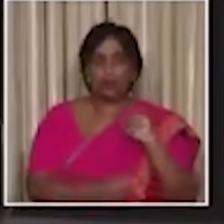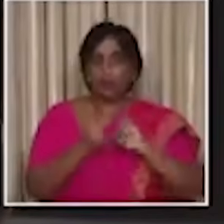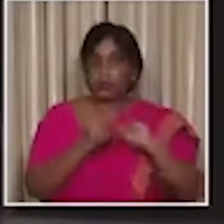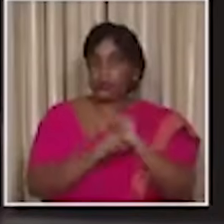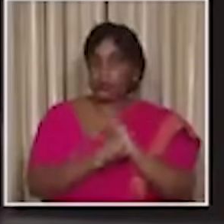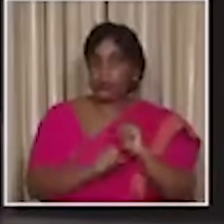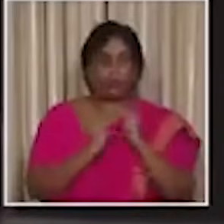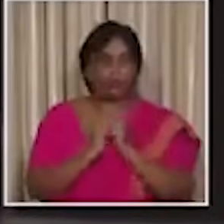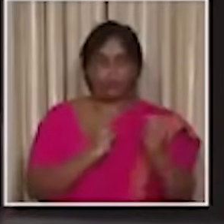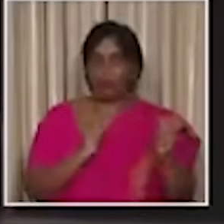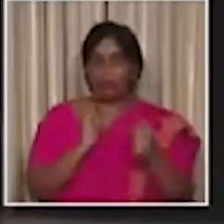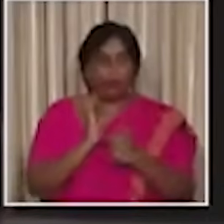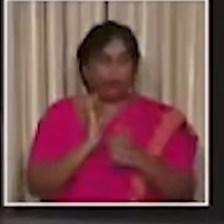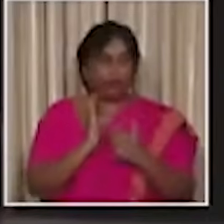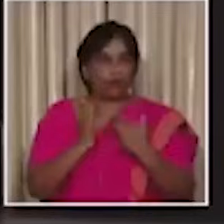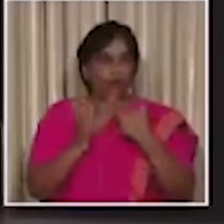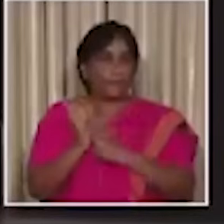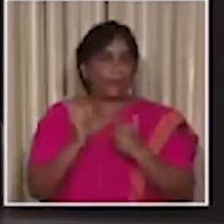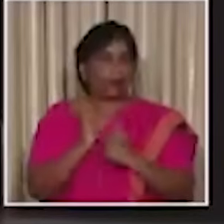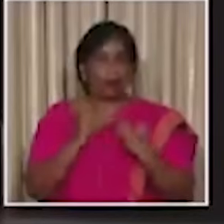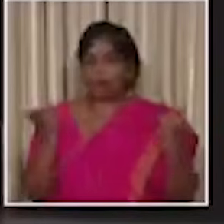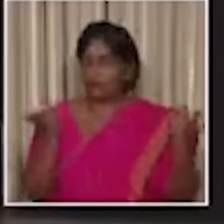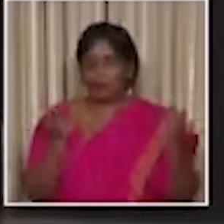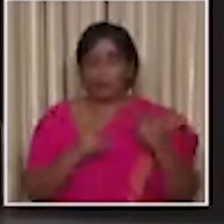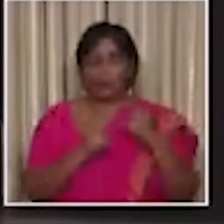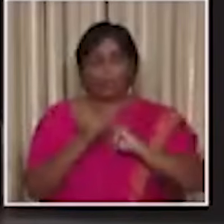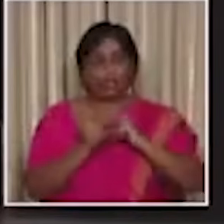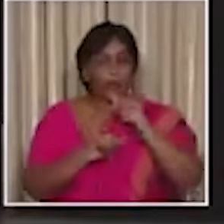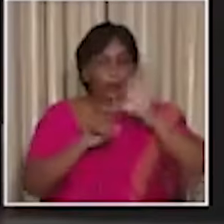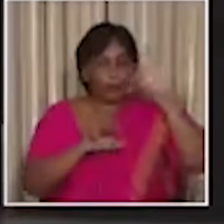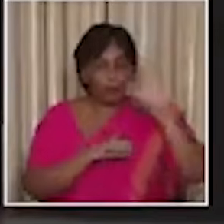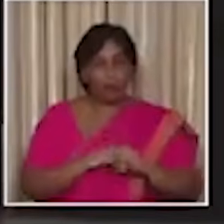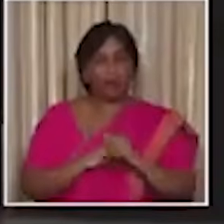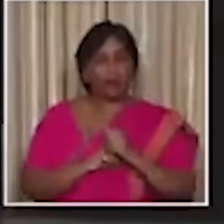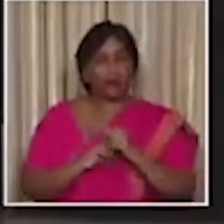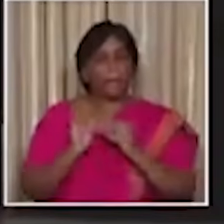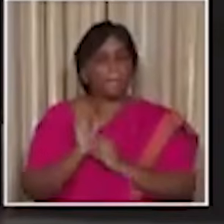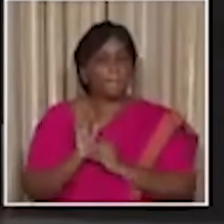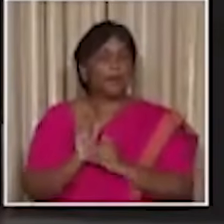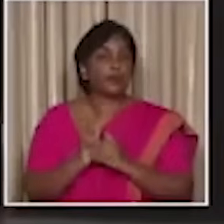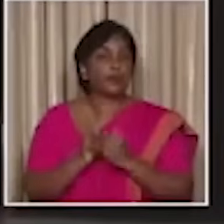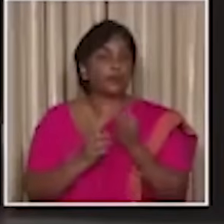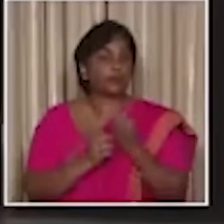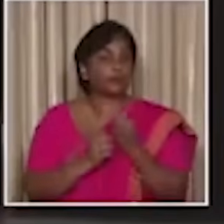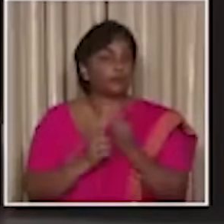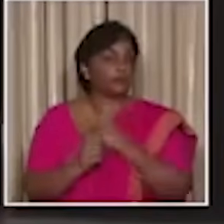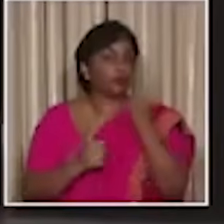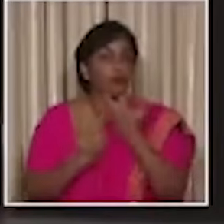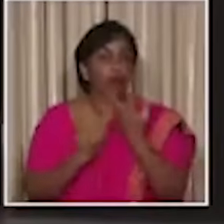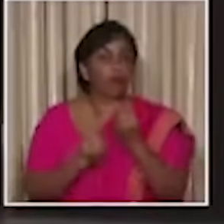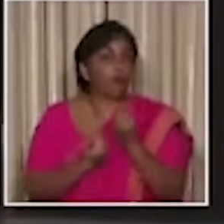නැතුව කරන්න බෑ ටොන් ගාන. සල්පියුරික් අම්ලය ගෙනල්ලා වැලියු ඇඩිෂන් කරන්න මිලියන කීයක් මේ රටට අපිට පොස්ෆේට් එක